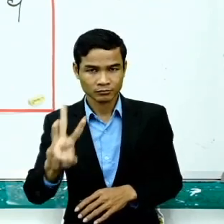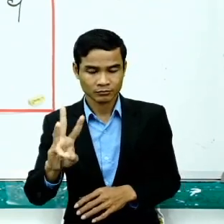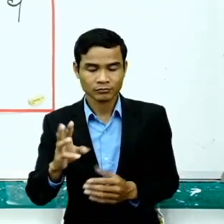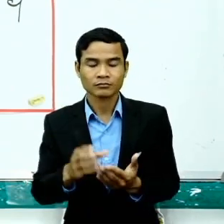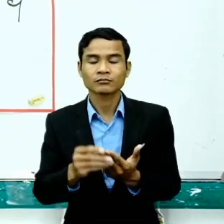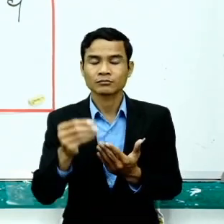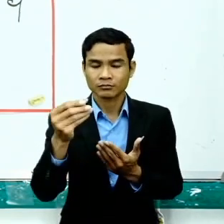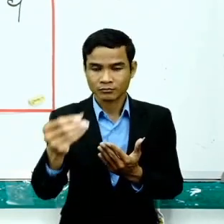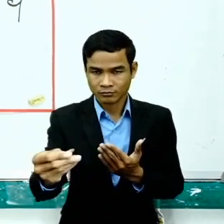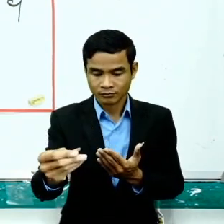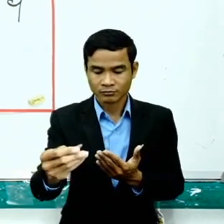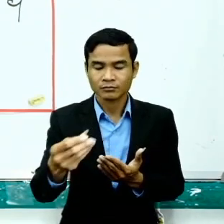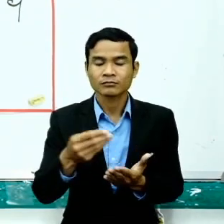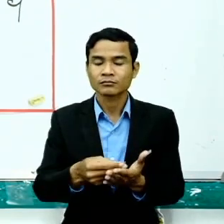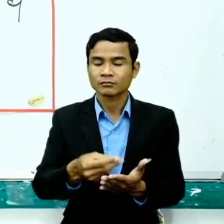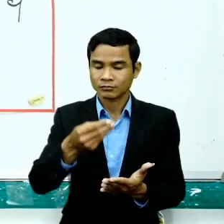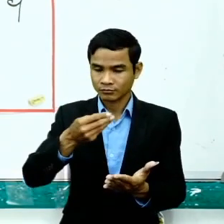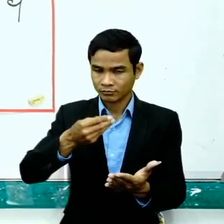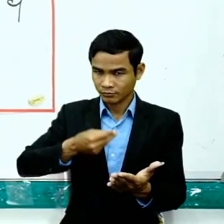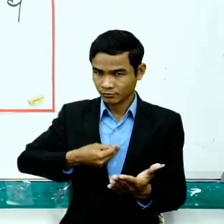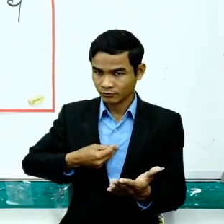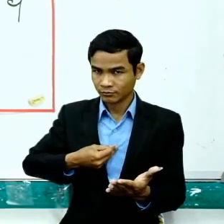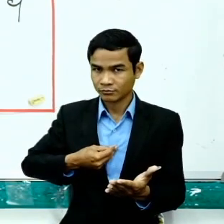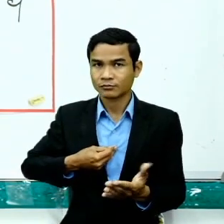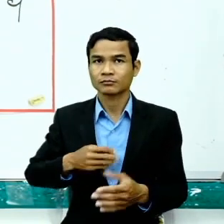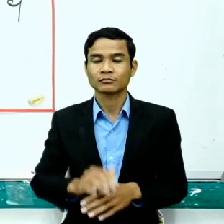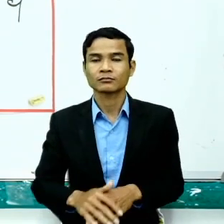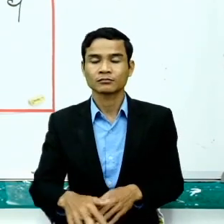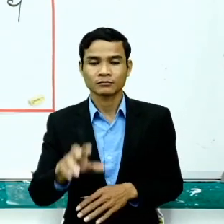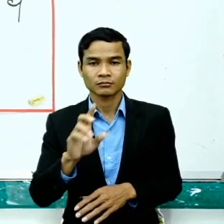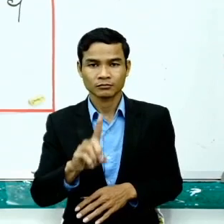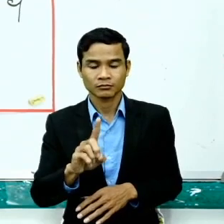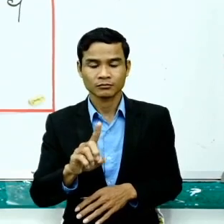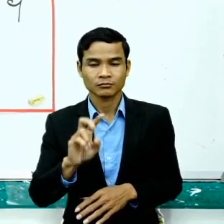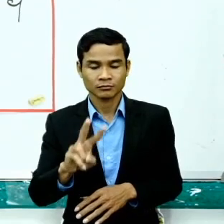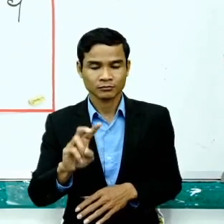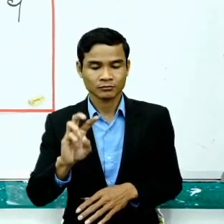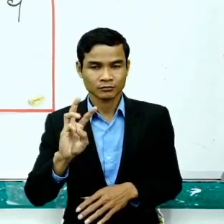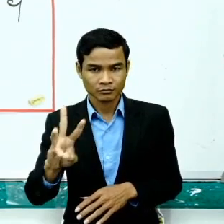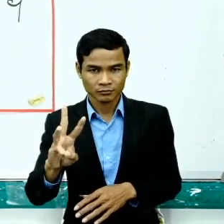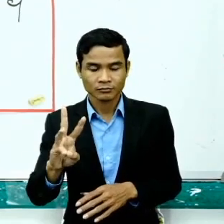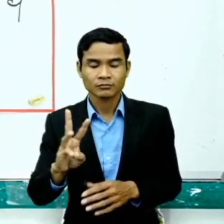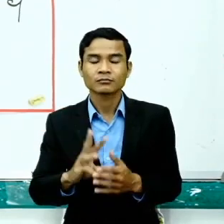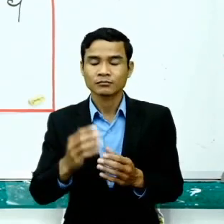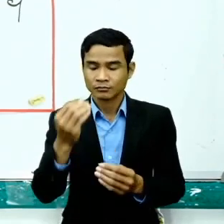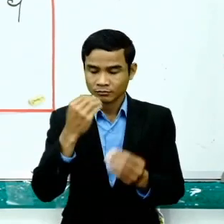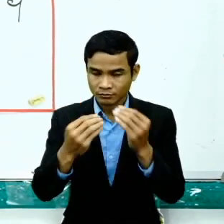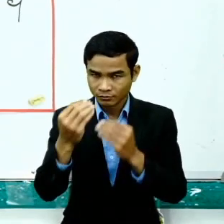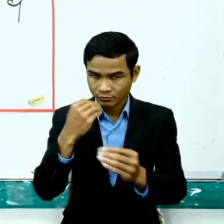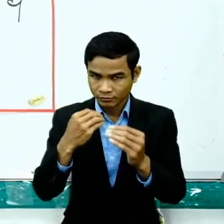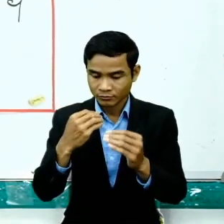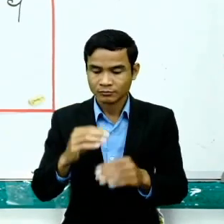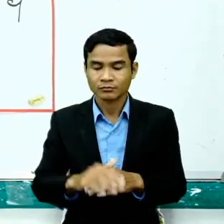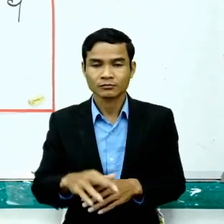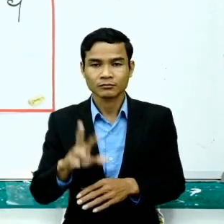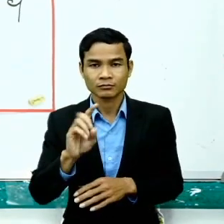môi pi bầy môi chấm nấy được bọc ấy môi chấm nấy được bọc nhom môi pi bầy nhăm nhằm